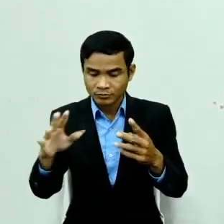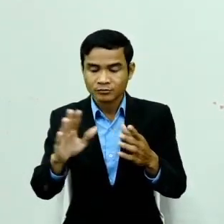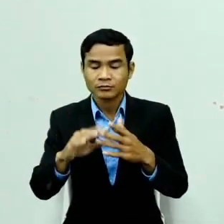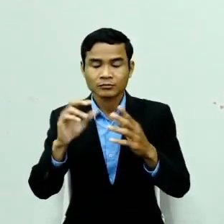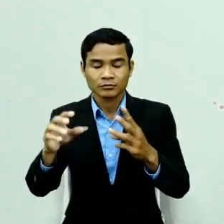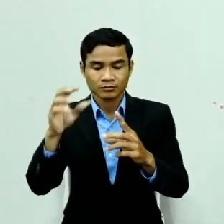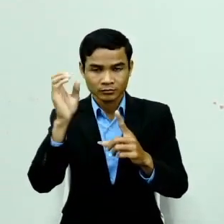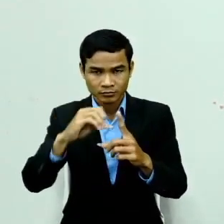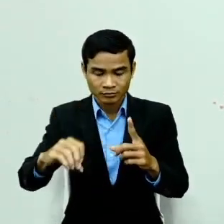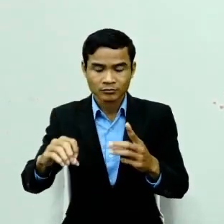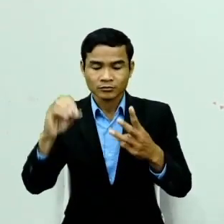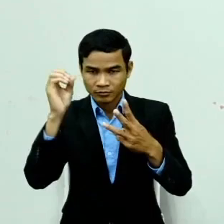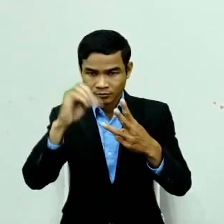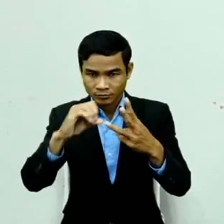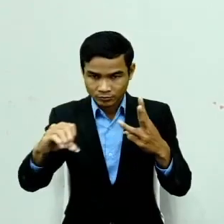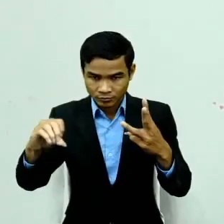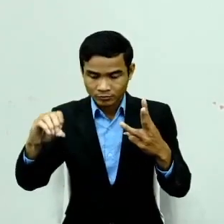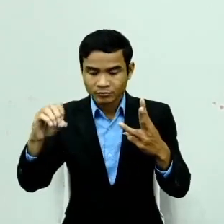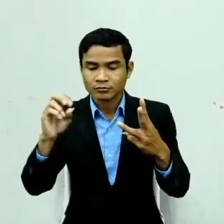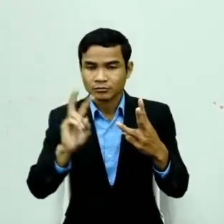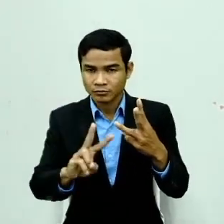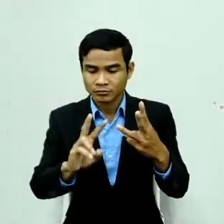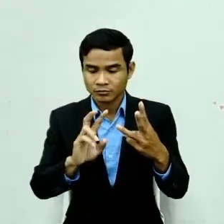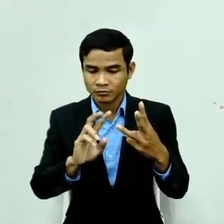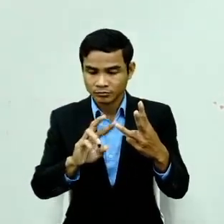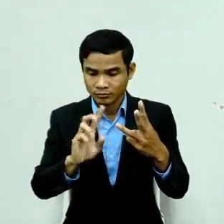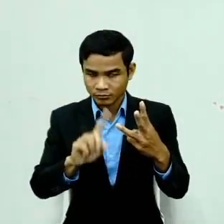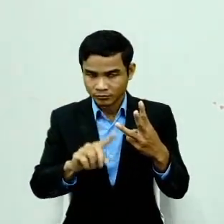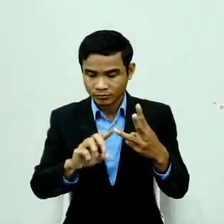là ba tí bầy nè con chà